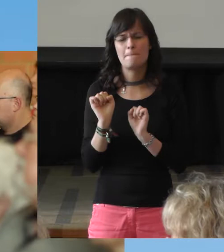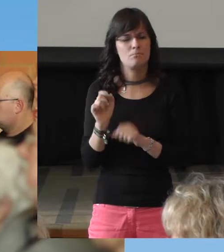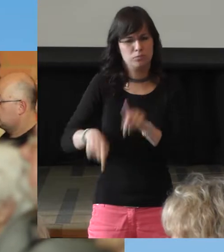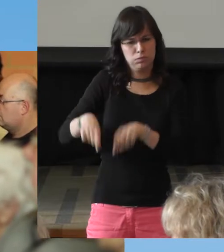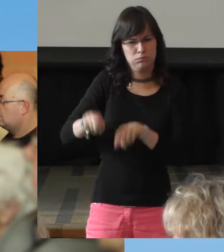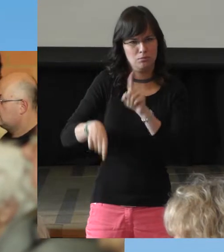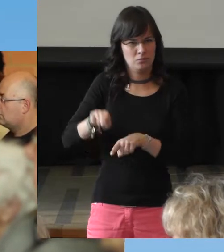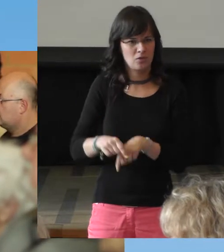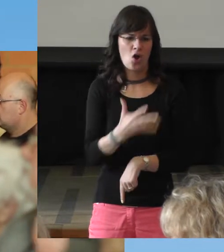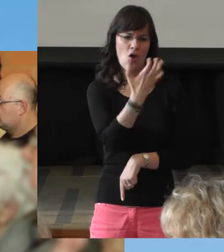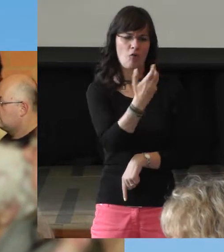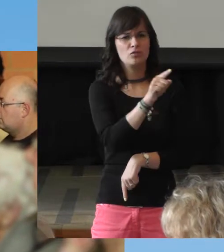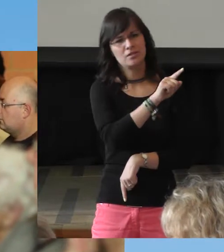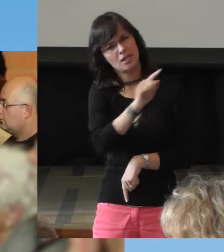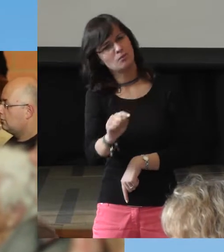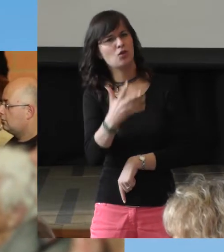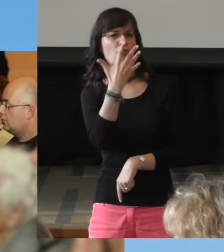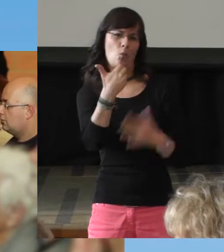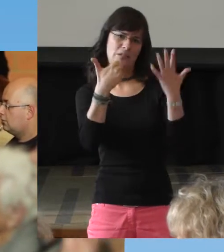Häufigkeit 50 bis 65 Prozent.